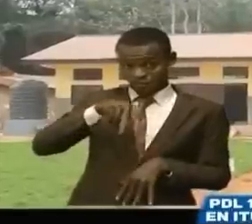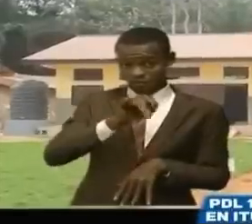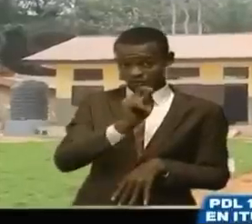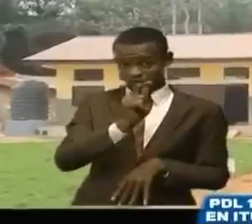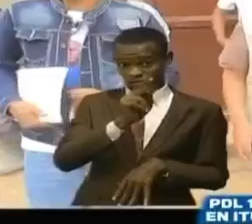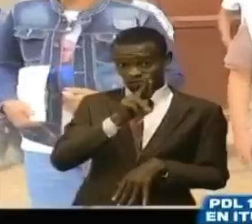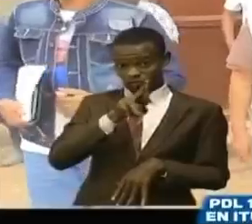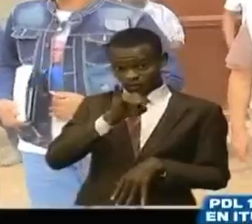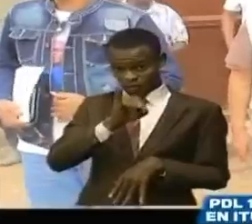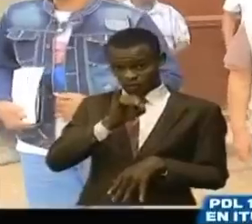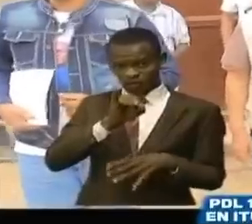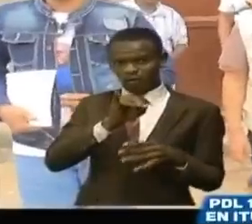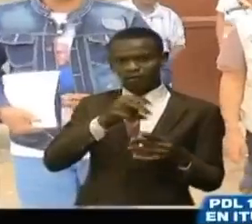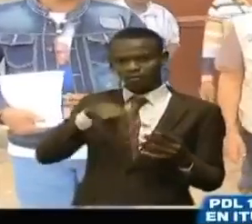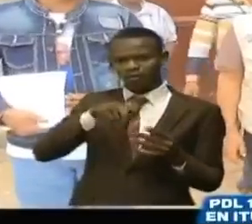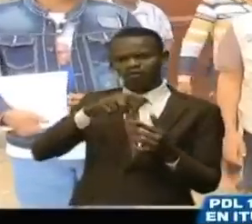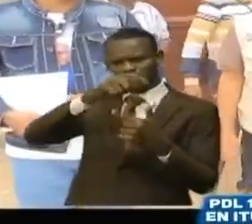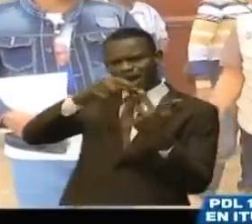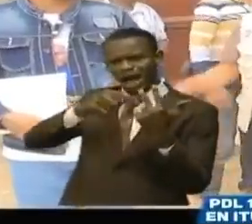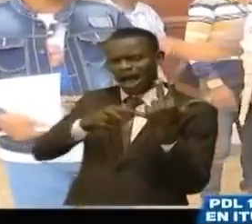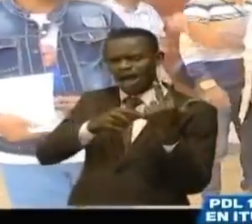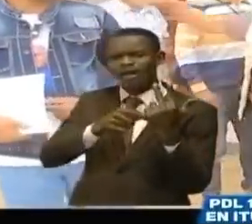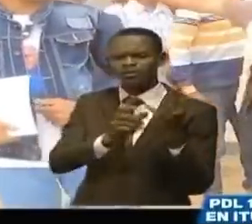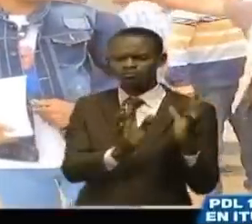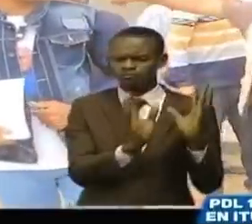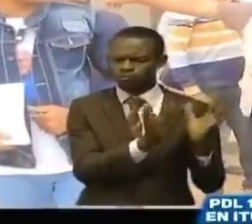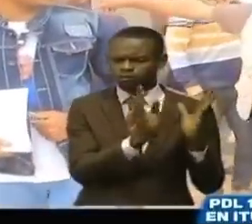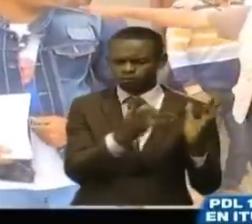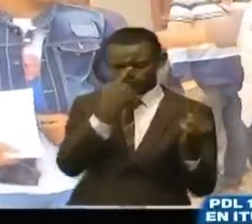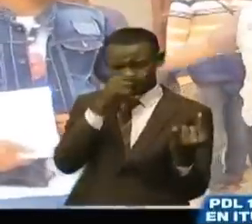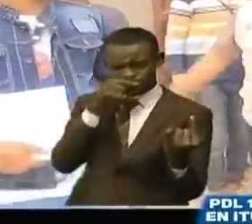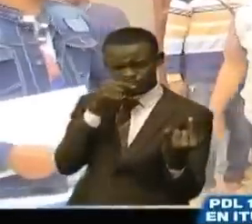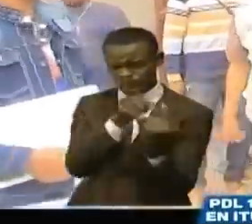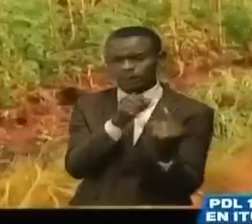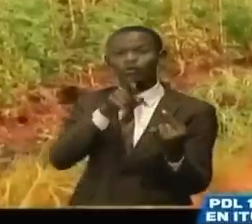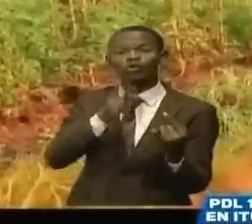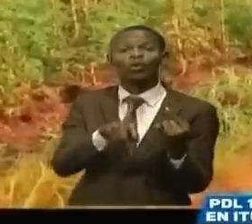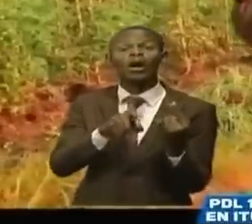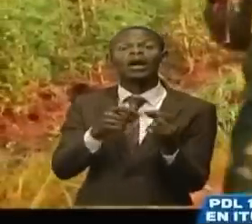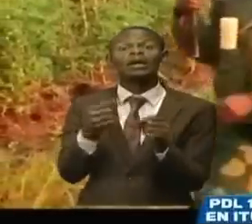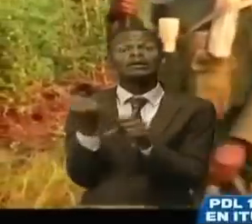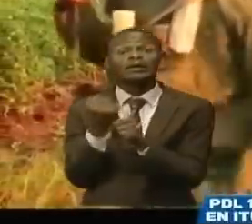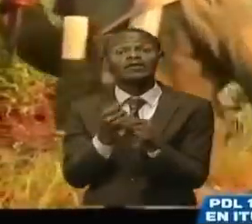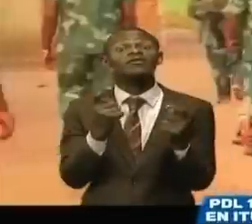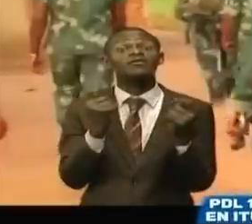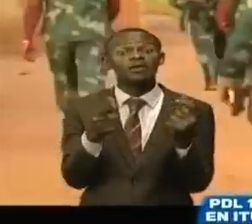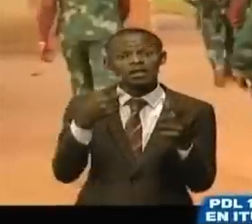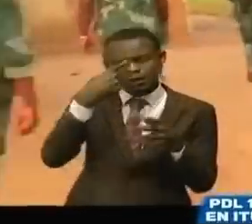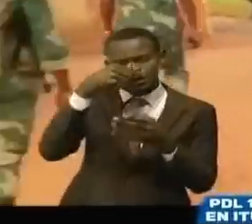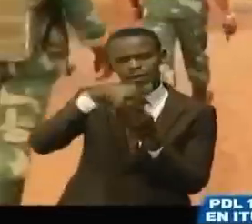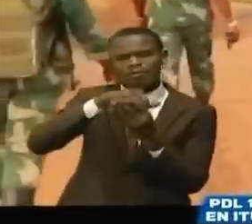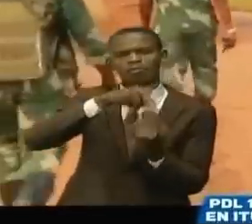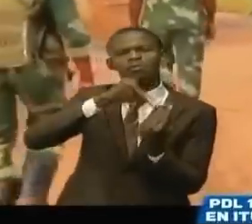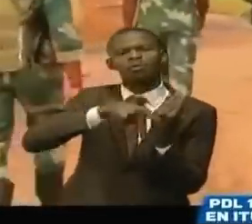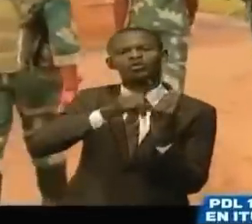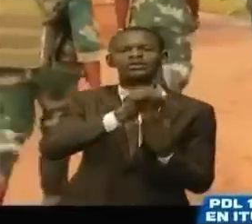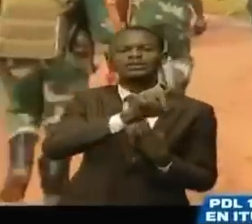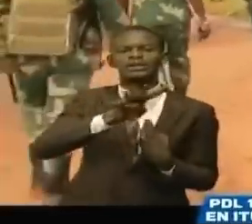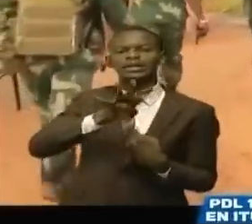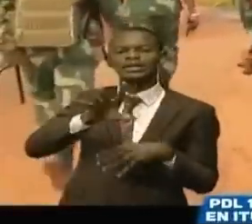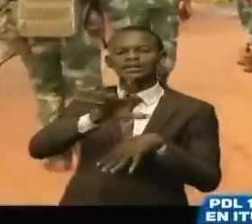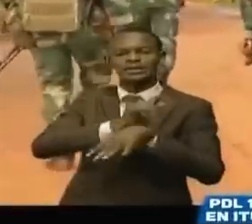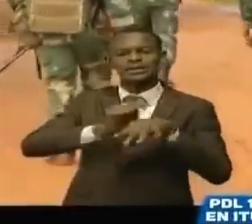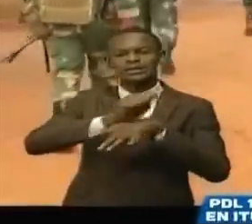aux réalisations et l'exécution du programme de 145 territoires. En RDC, c'est la grâce au retour progressif de la paix dans